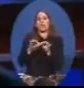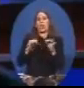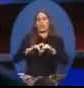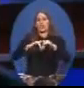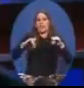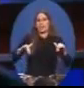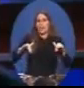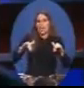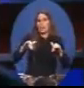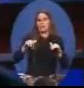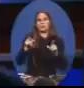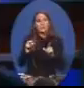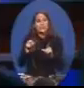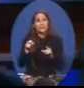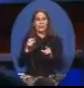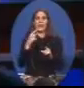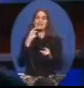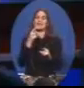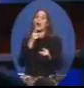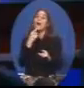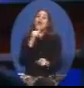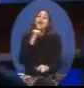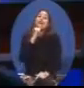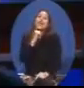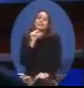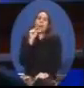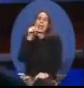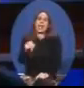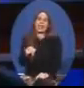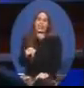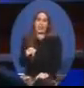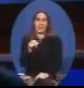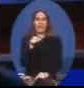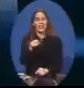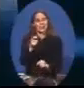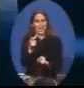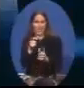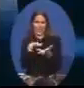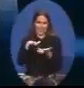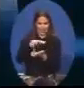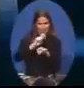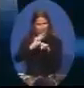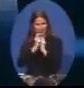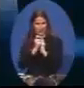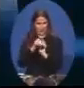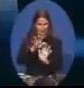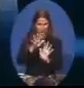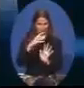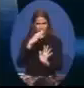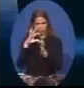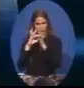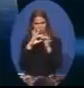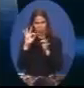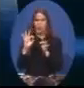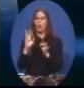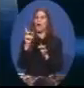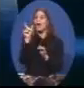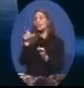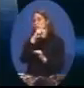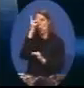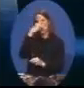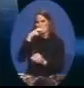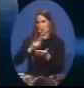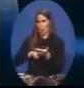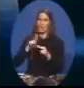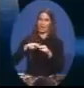שהיו שונים ודברים כאלה, ואמר שאנחנו לא רוצים להגיע לשם. אז זה העניין. אנשים כאילו לא הבינו את זה